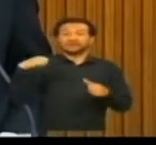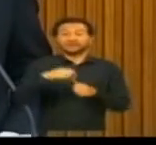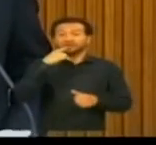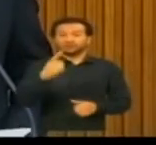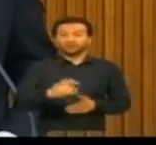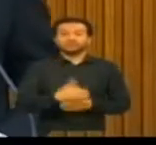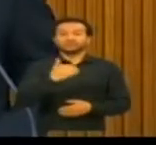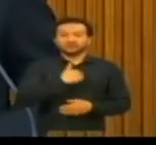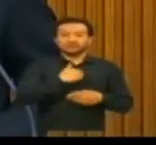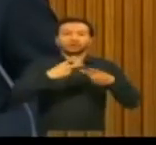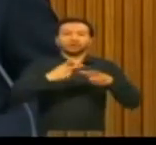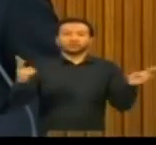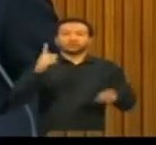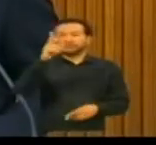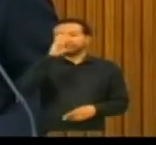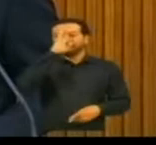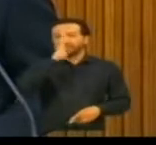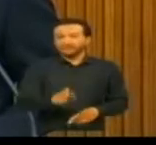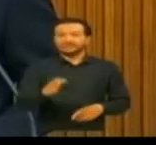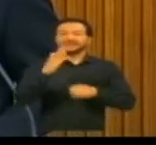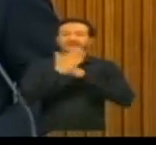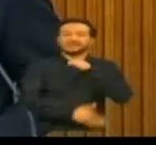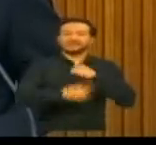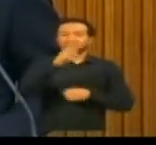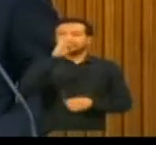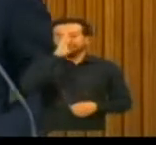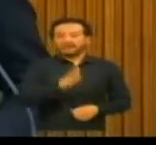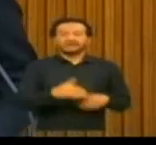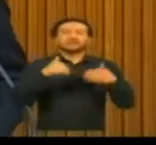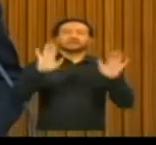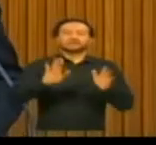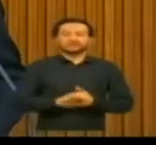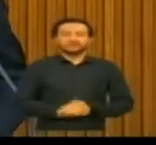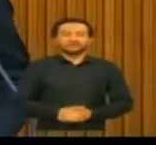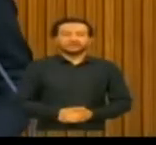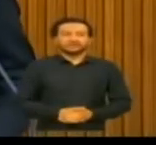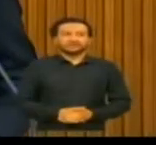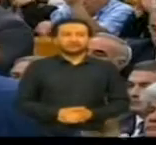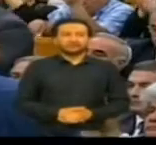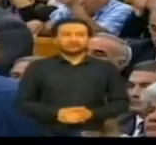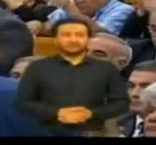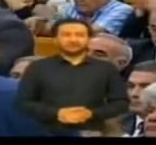söylüyorum. Biz özgürlükçü bir partiyiz, yasakçı bir parti değiliz.